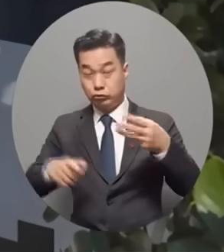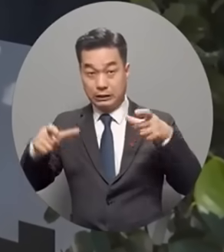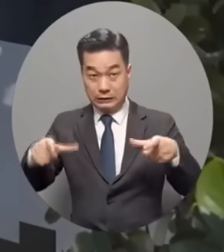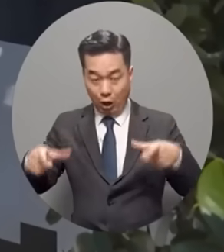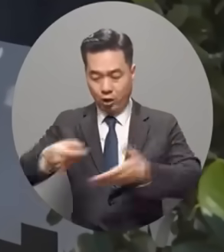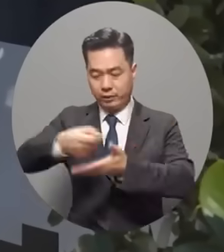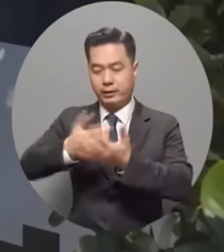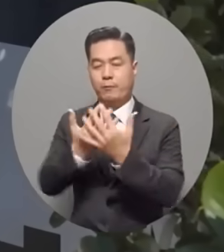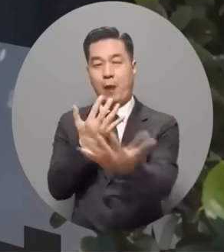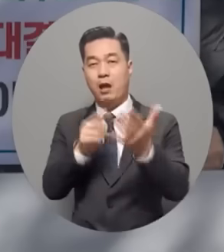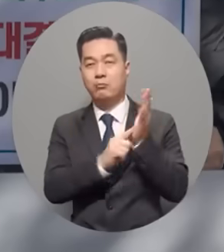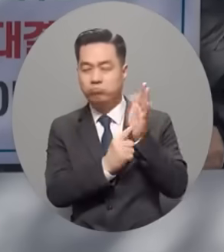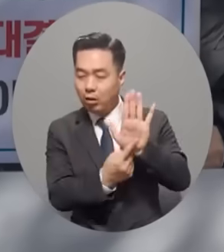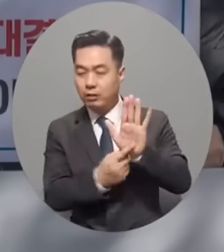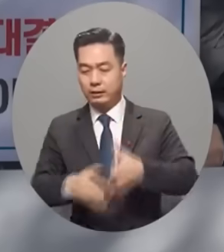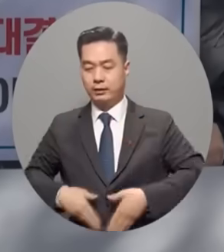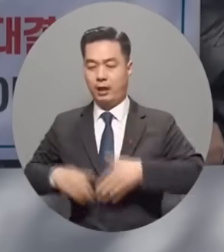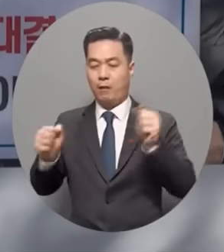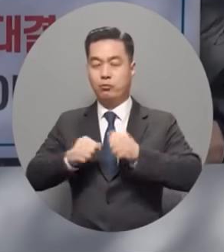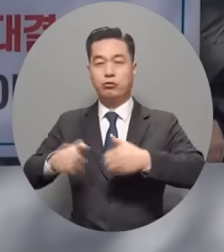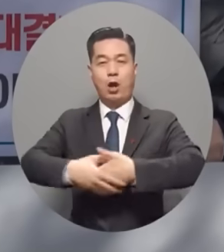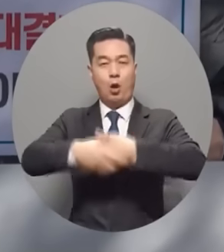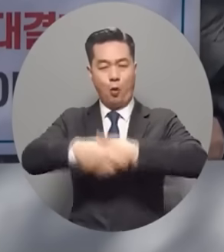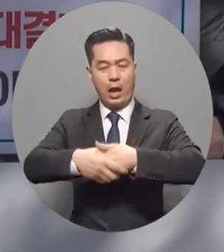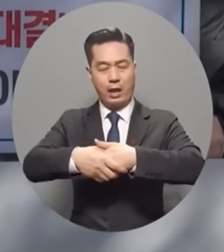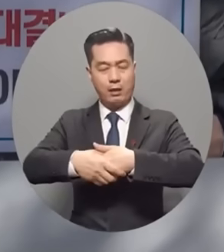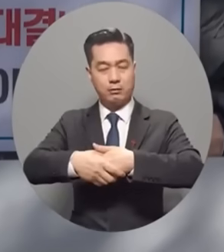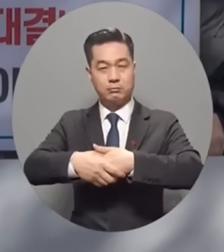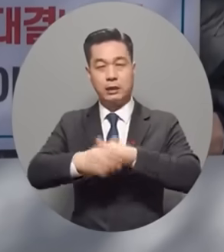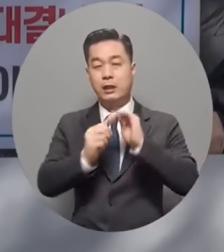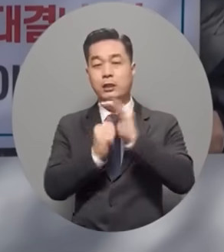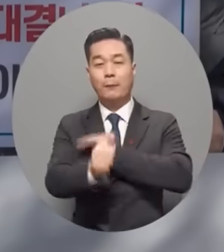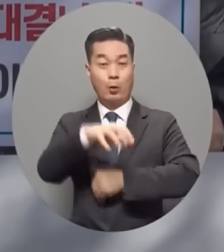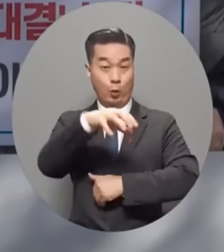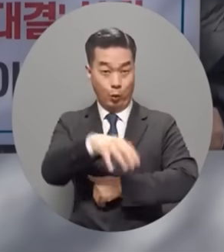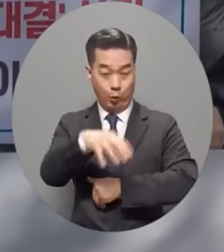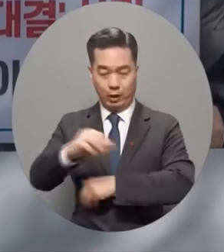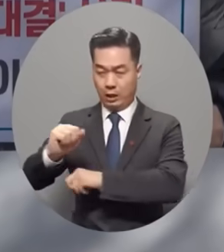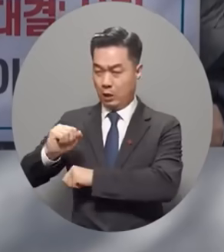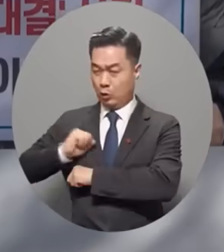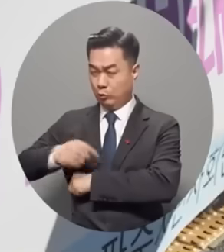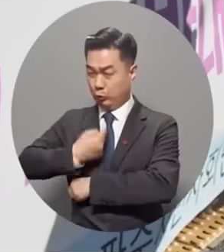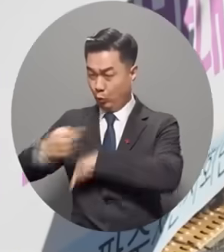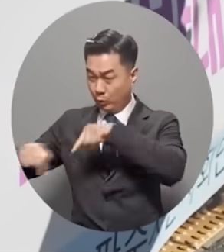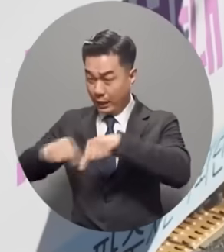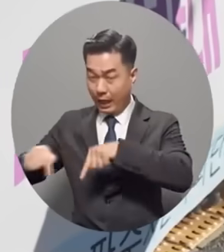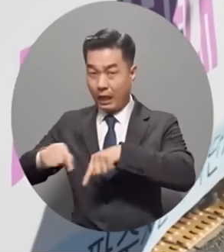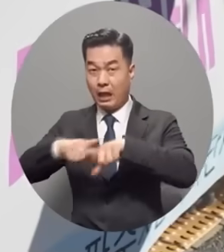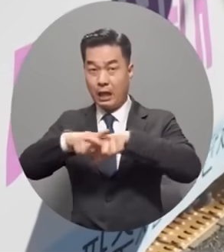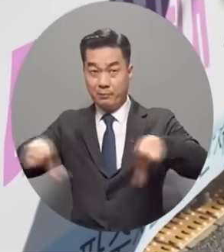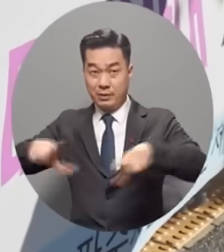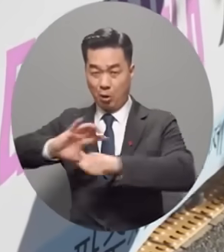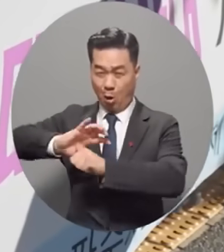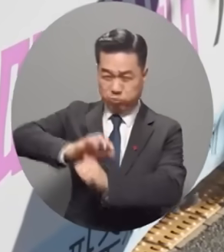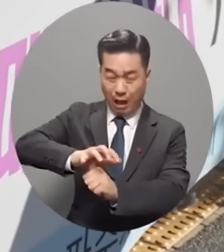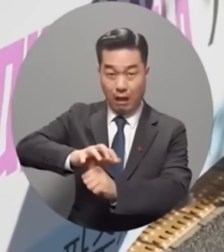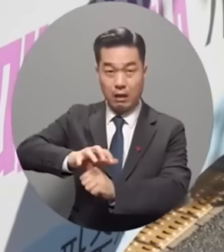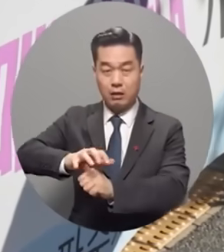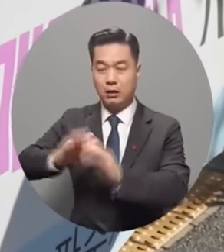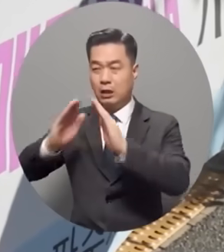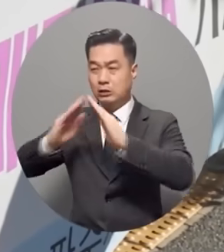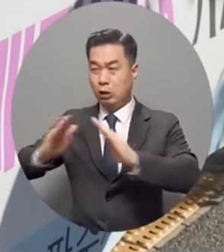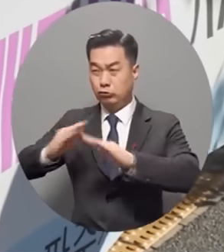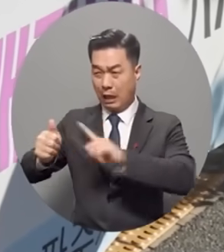열고 남북 화해의 상징적인 장소에 군부 독재, 민중 탄압의 상징인 전두환이 묻힐 자리는